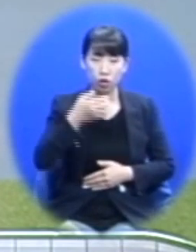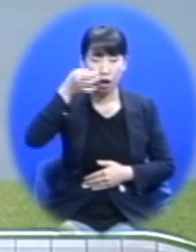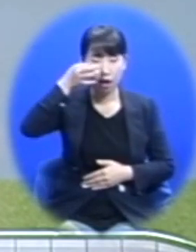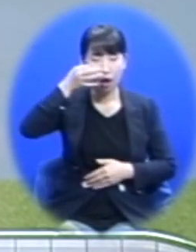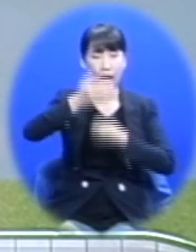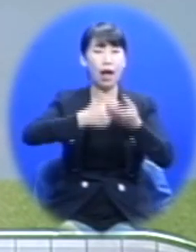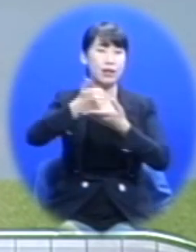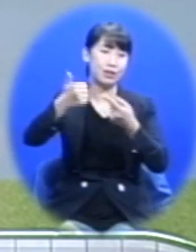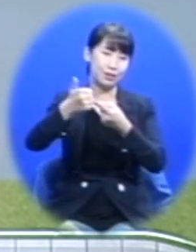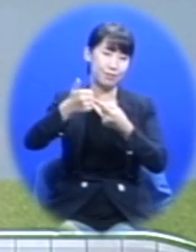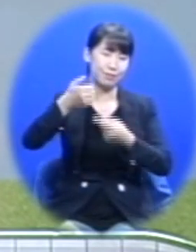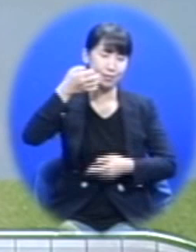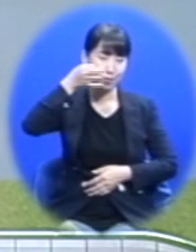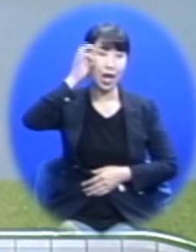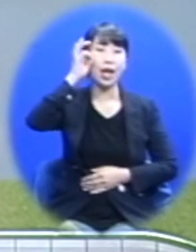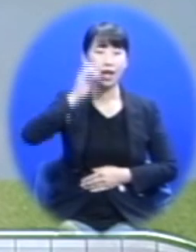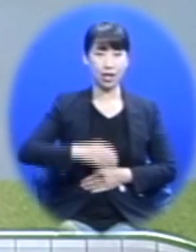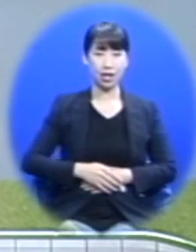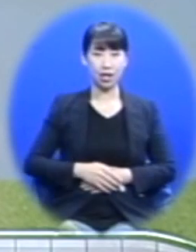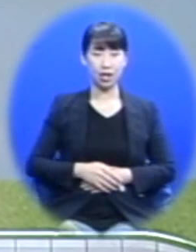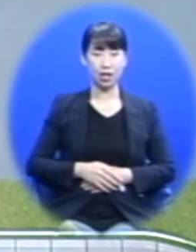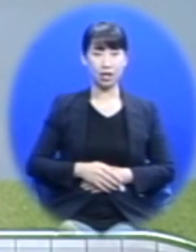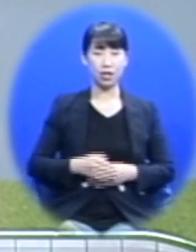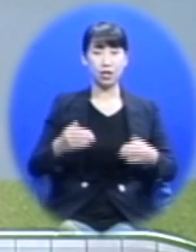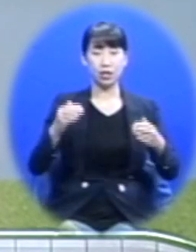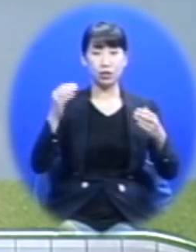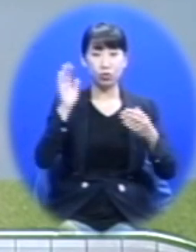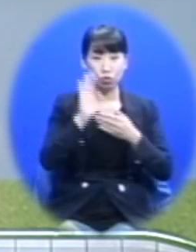깨달았어요. 그리고 하나님께 자신을 드립니다.